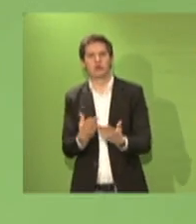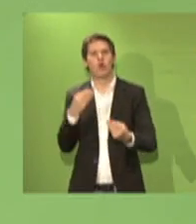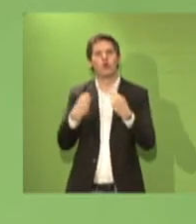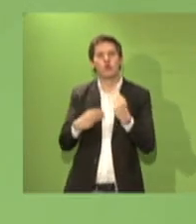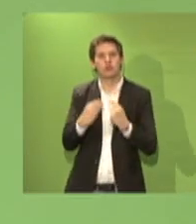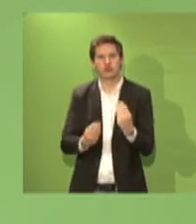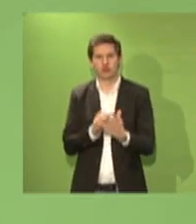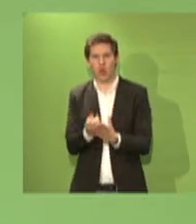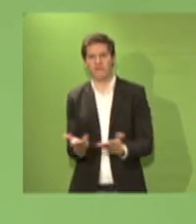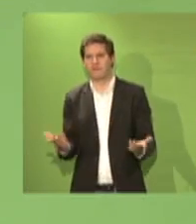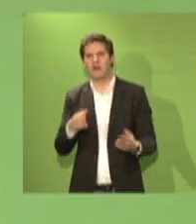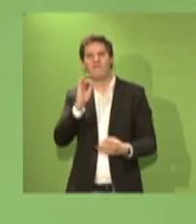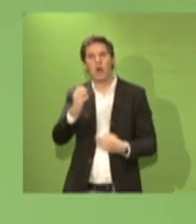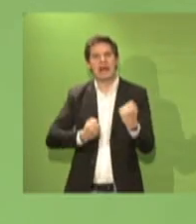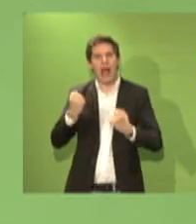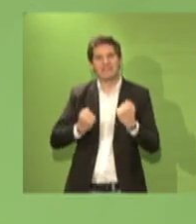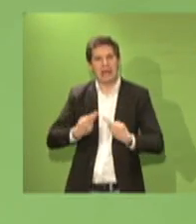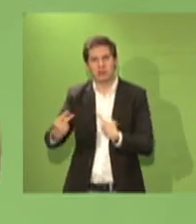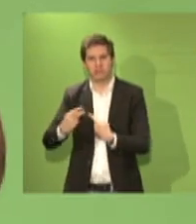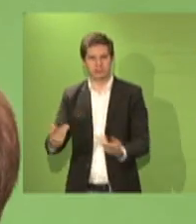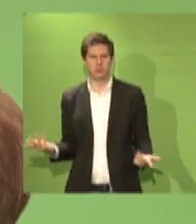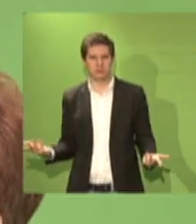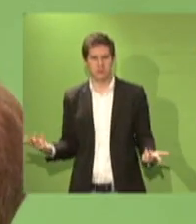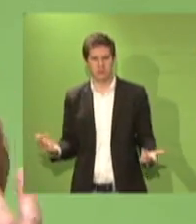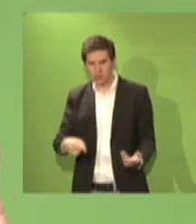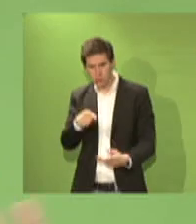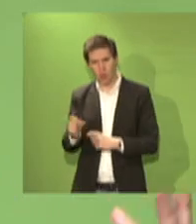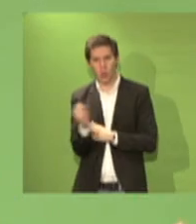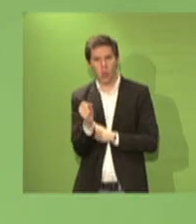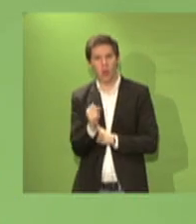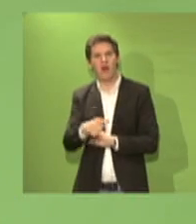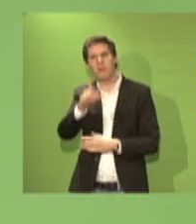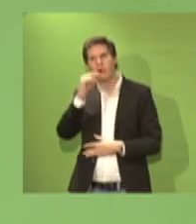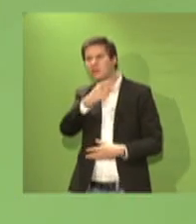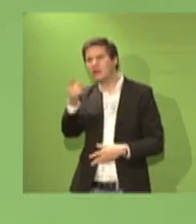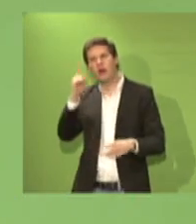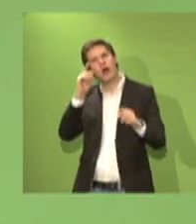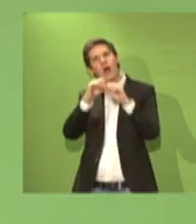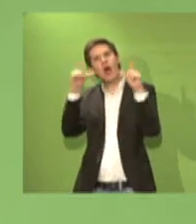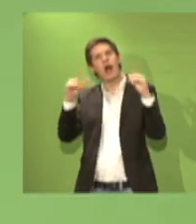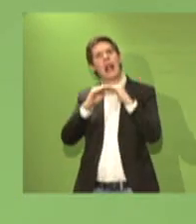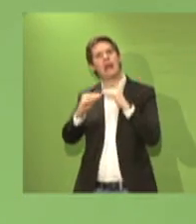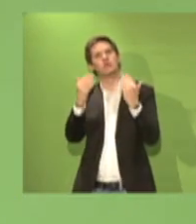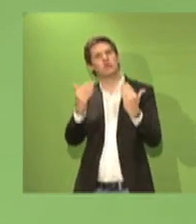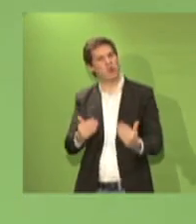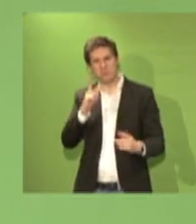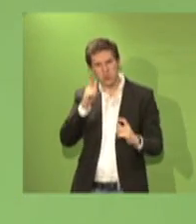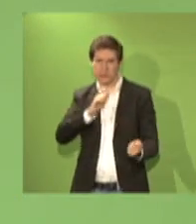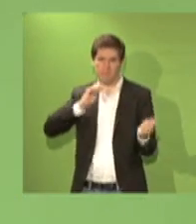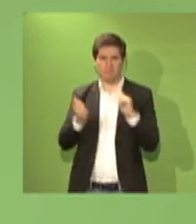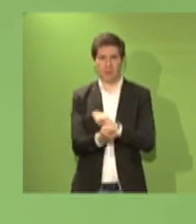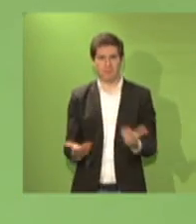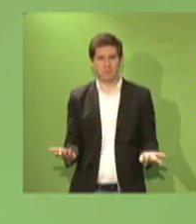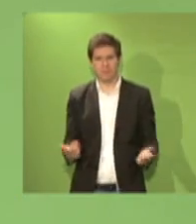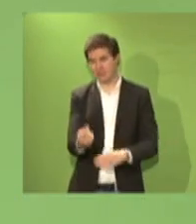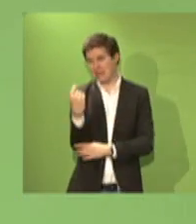von Kfz-Zulieferern. Nur, das heißt, wir müssen unsere Bilder vom Land korrigieren. Gestern haben